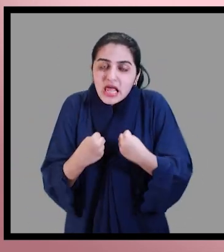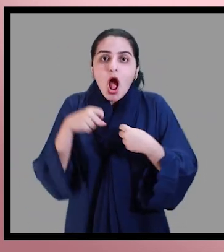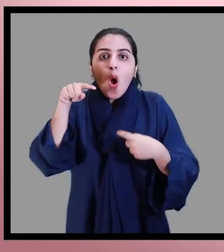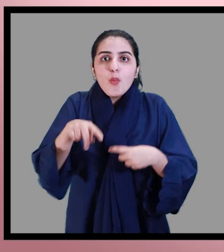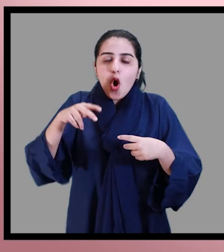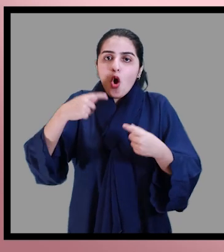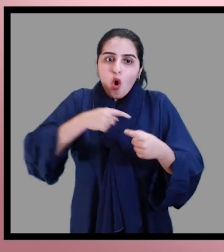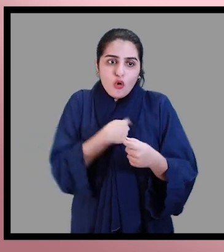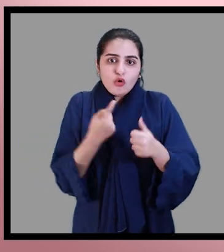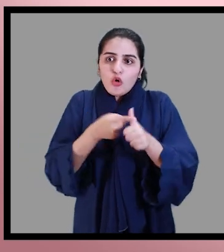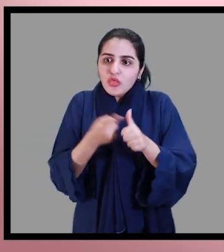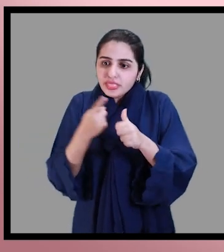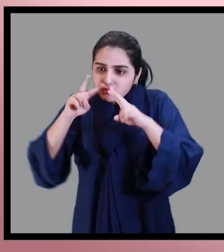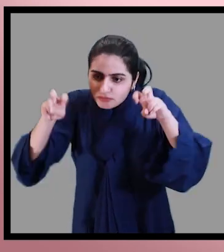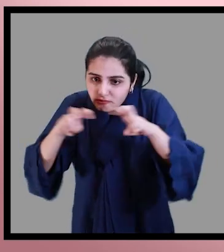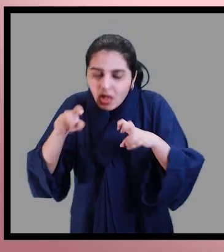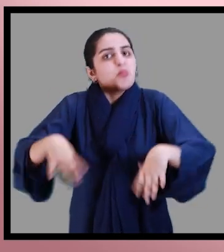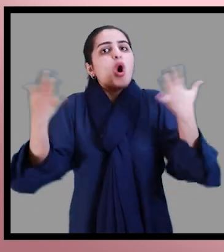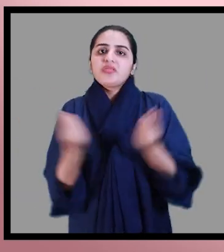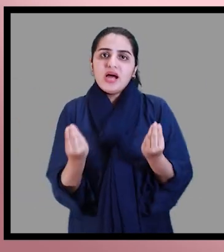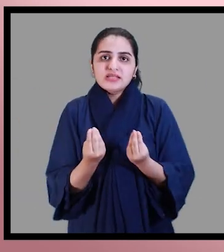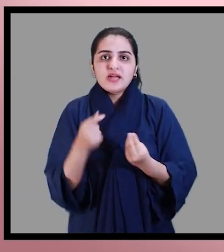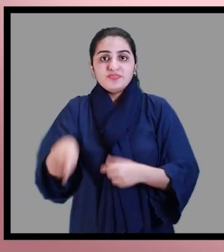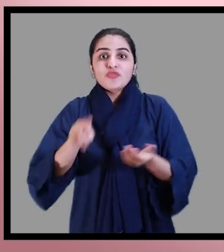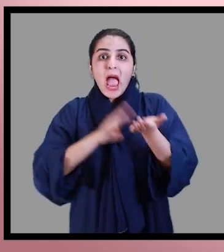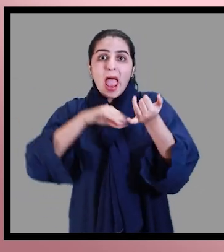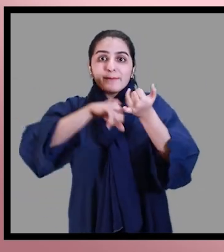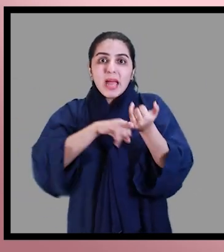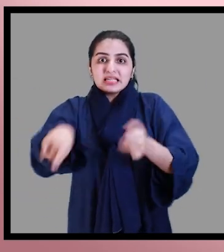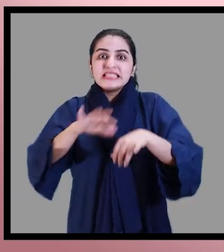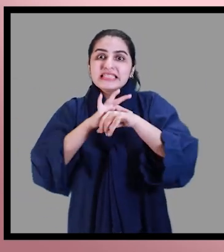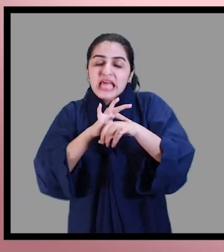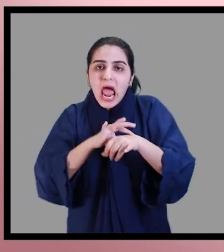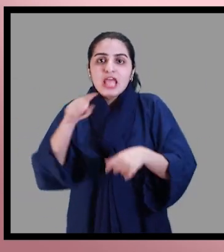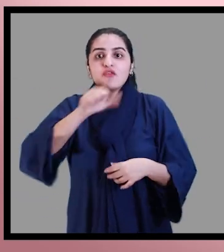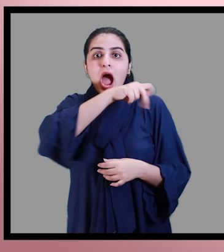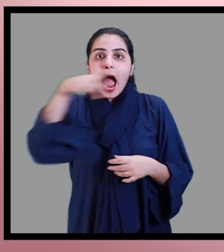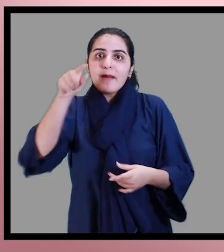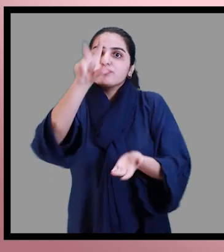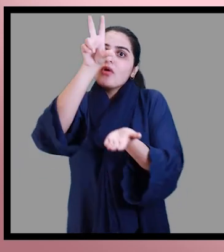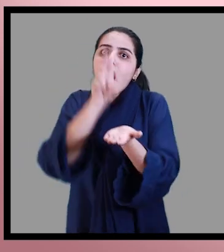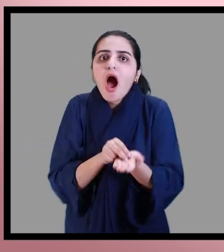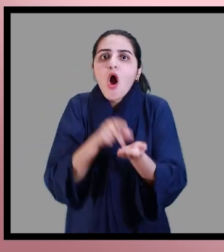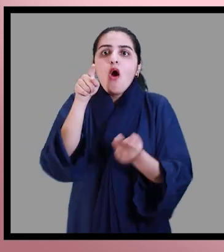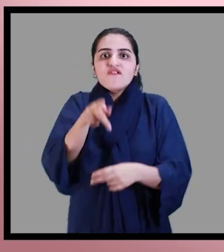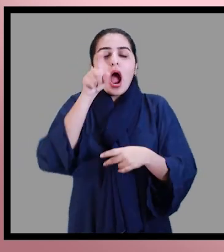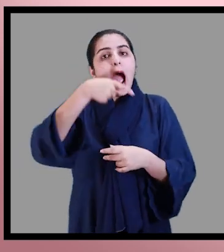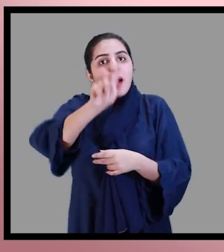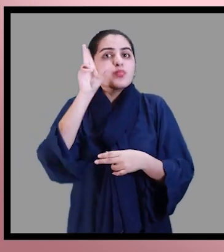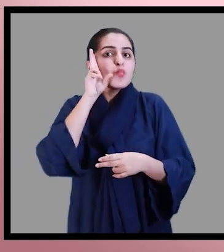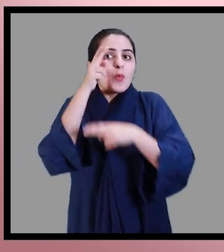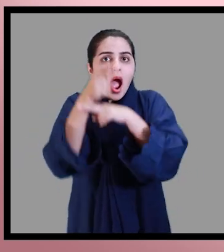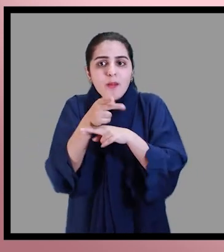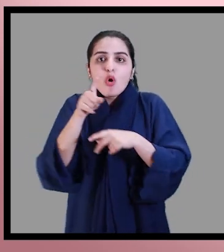इम्पॉर्टेंट इंडिकेटर्स को मालूम करना हुआ बहुत आसान। मेरी सेहत ऐप की इस सेहत स्कैन फीचर के जरिए आप अपने मोबाइल कैमरे के जरिए बाआसानी